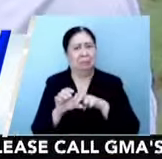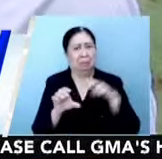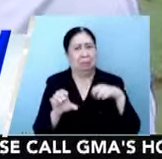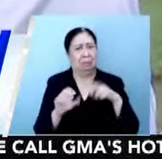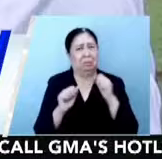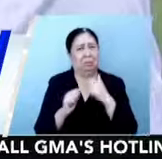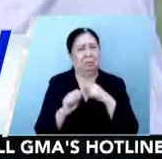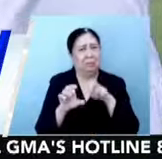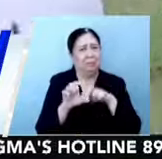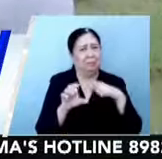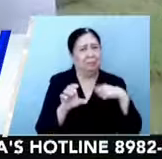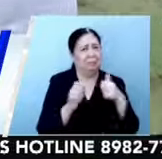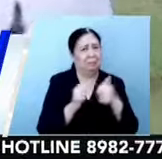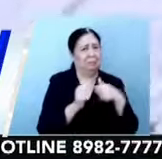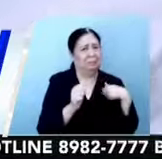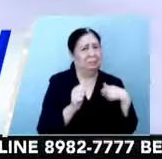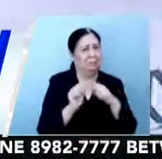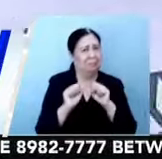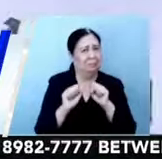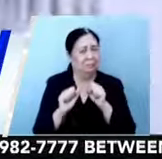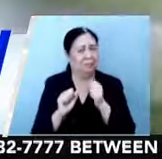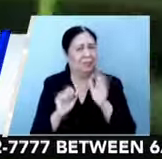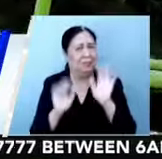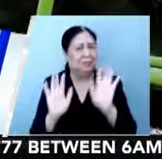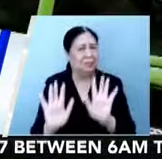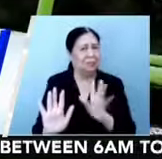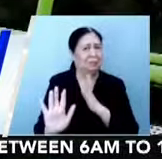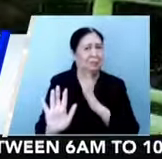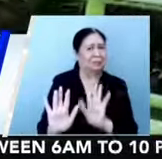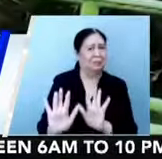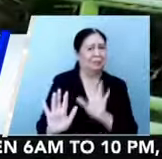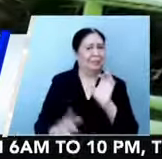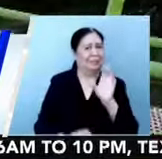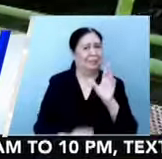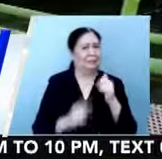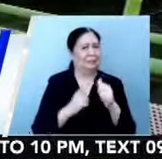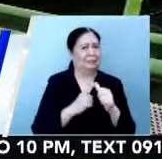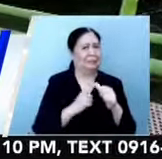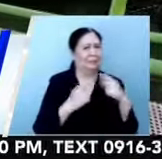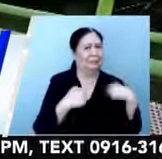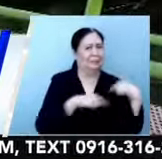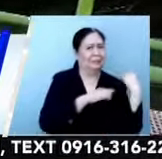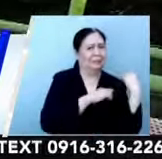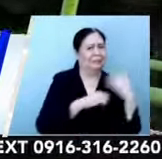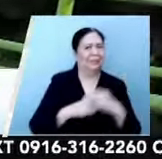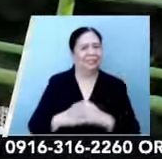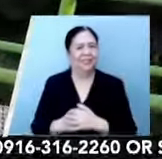mag-backout? Pwede pa mag-backout, kuya? Sige, huwag muna ako. Okay lang. Oh my God.